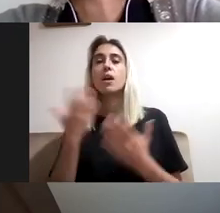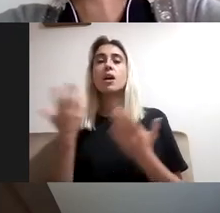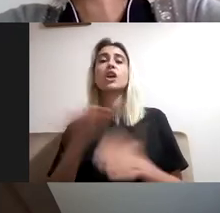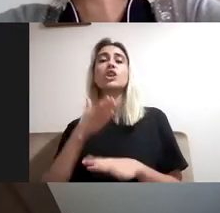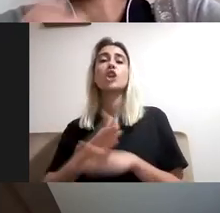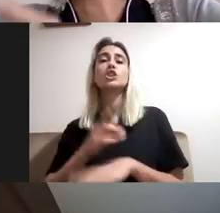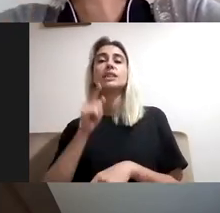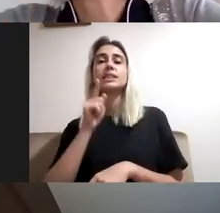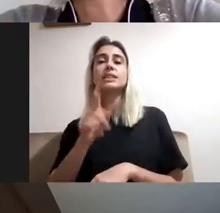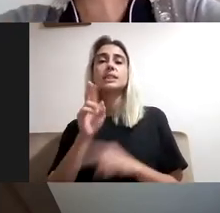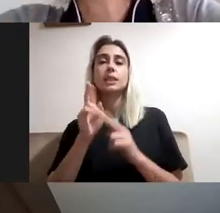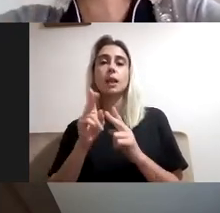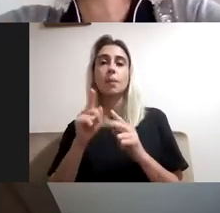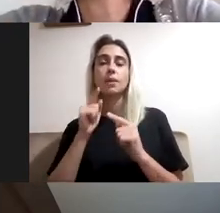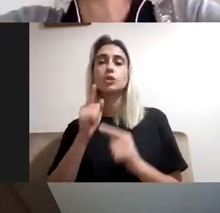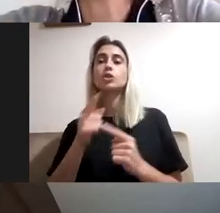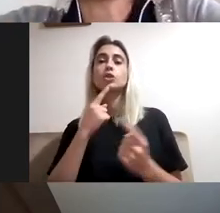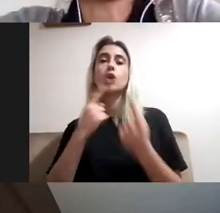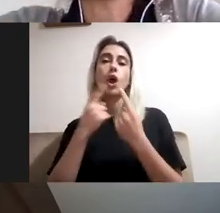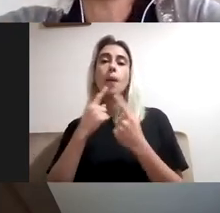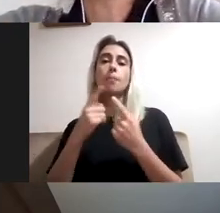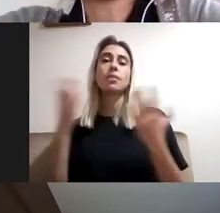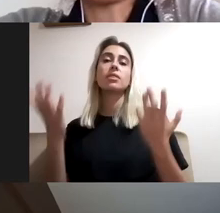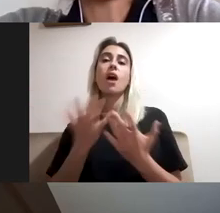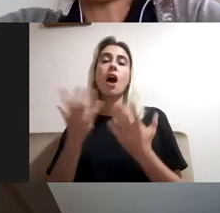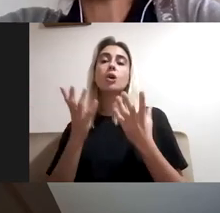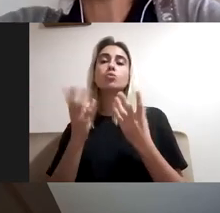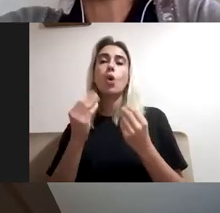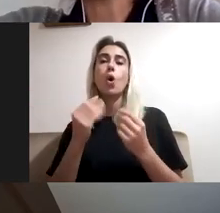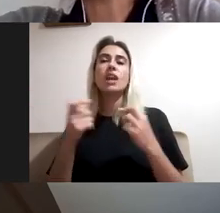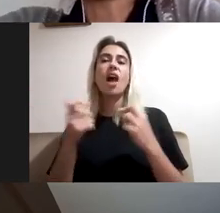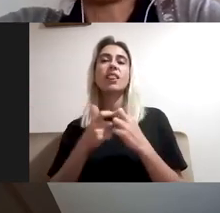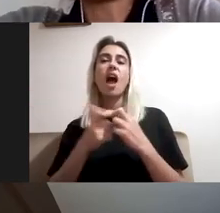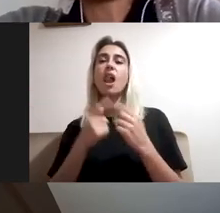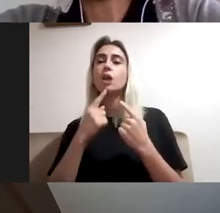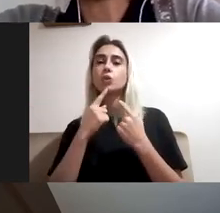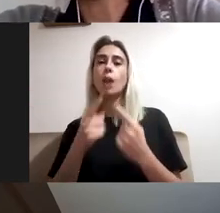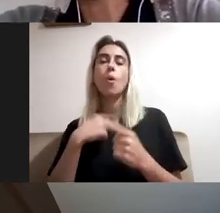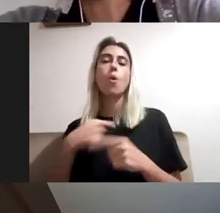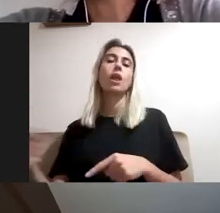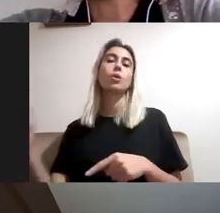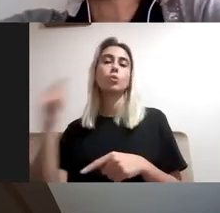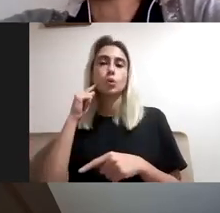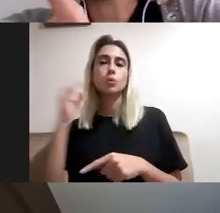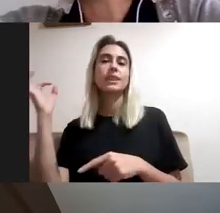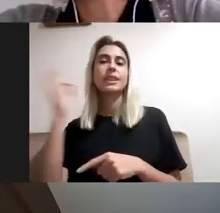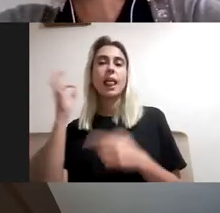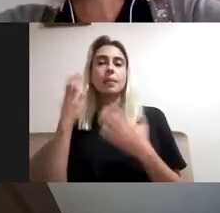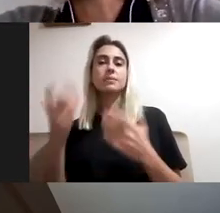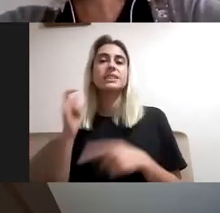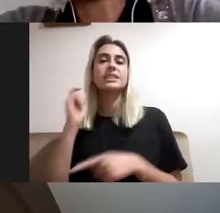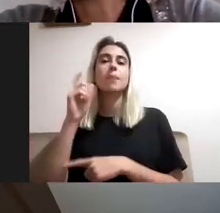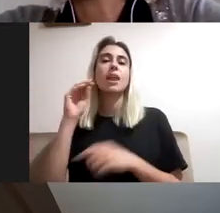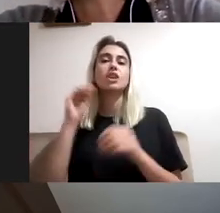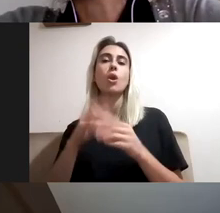gibi şu an sizin söylemlerinizin çok daha radikal söylemlerini orada duydum, dinledim. Tabii seminer kapsamında